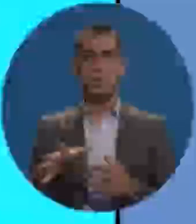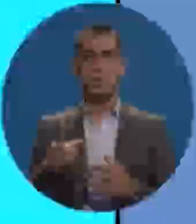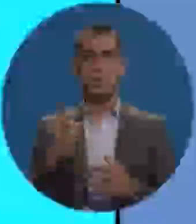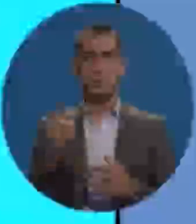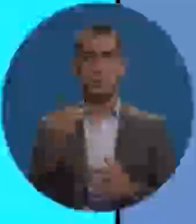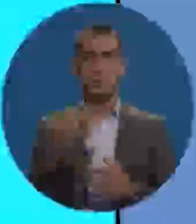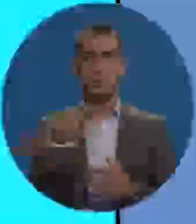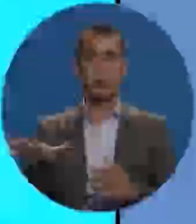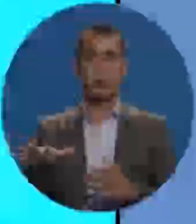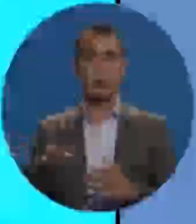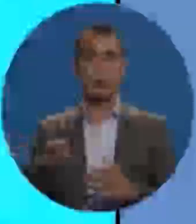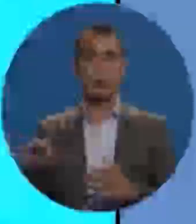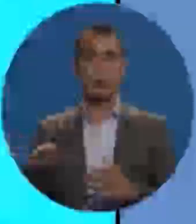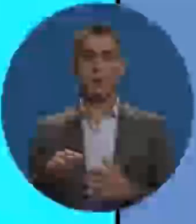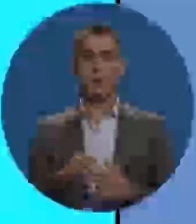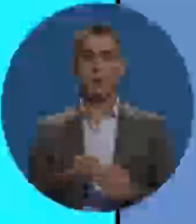51 000, үшіншіміз